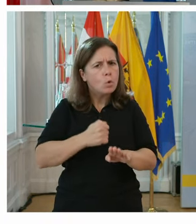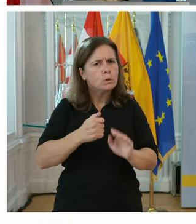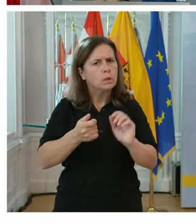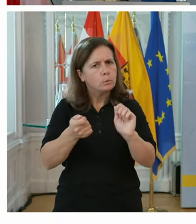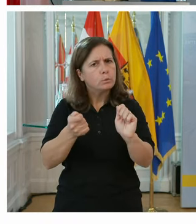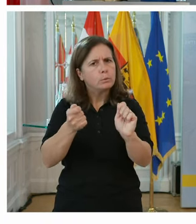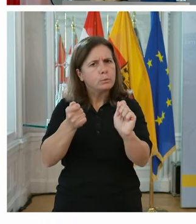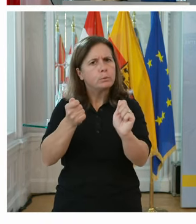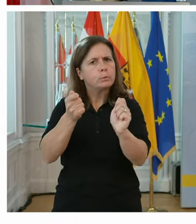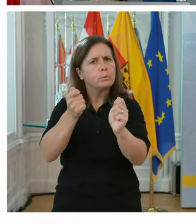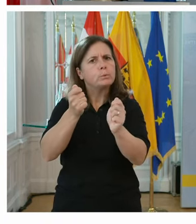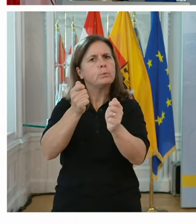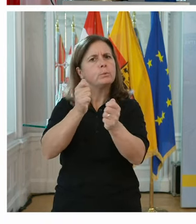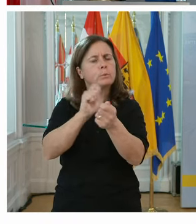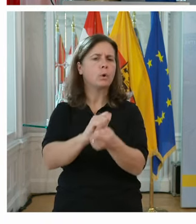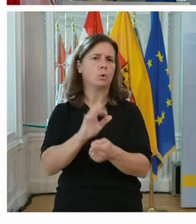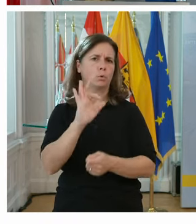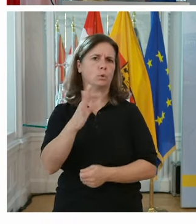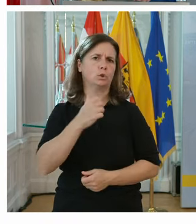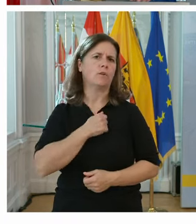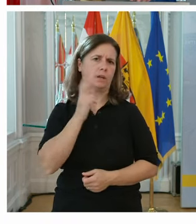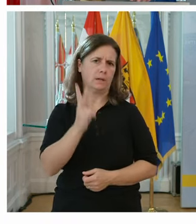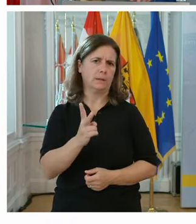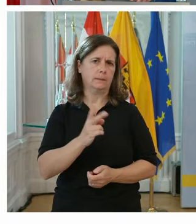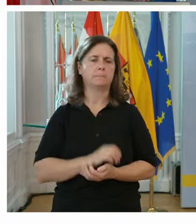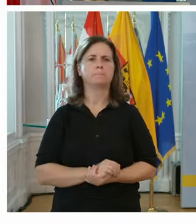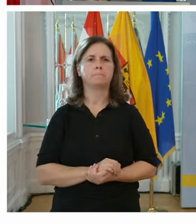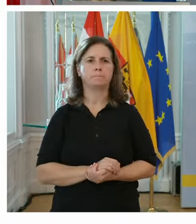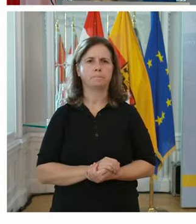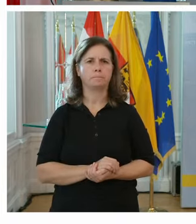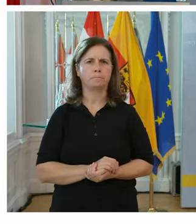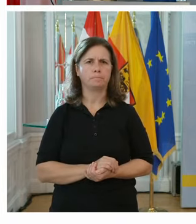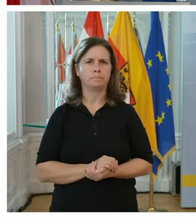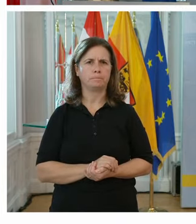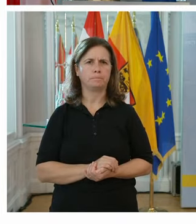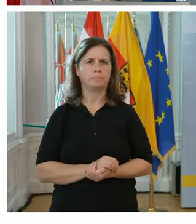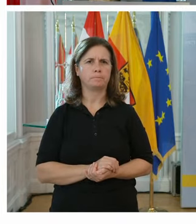sie sehr gut zu bewältigen.